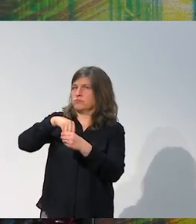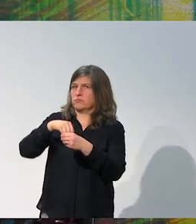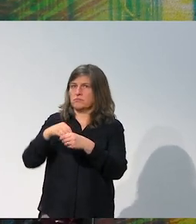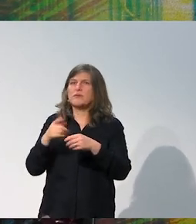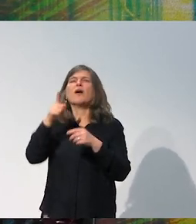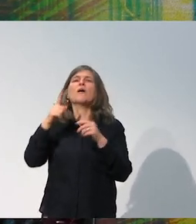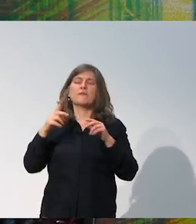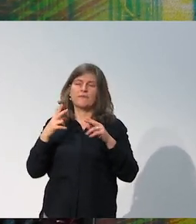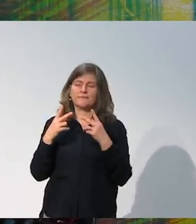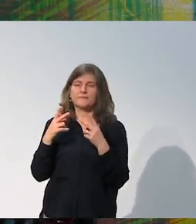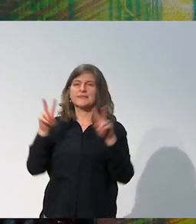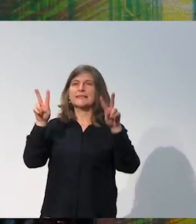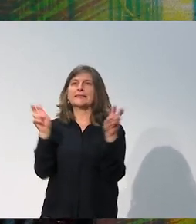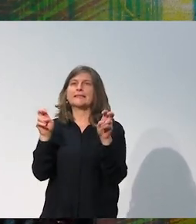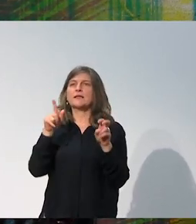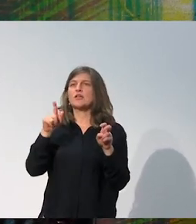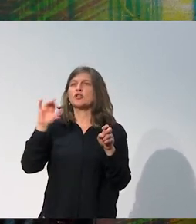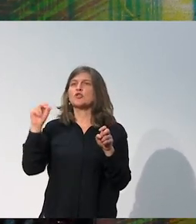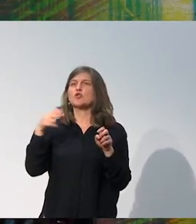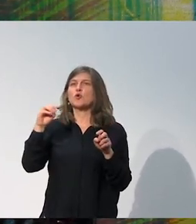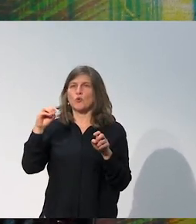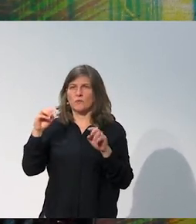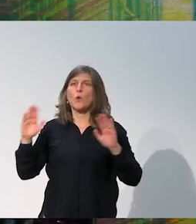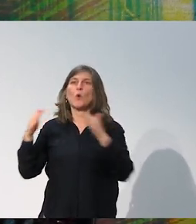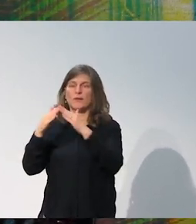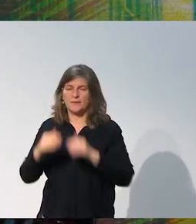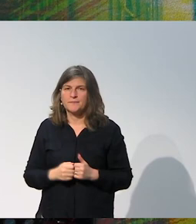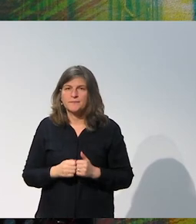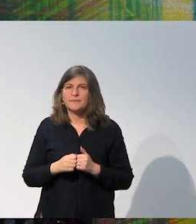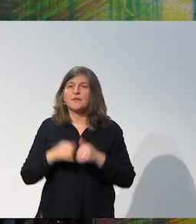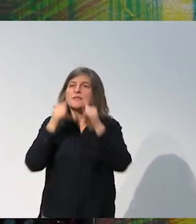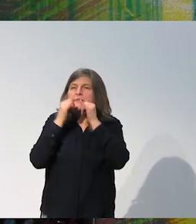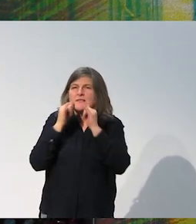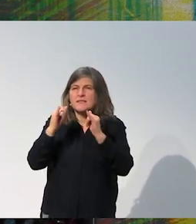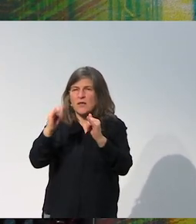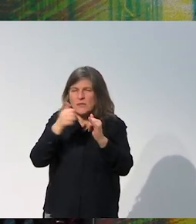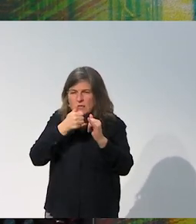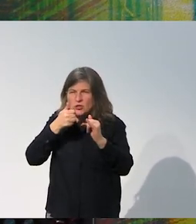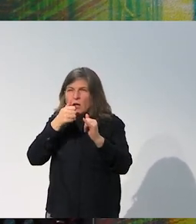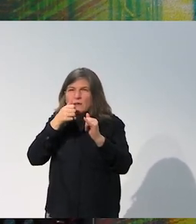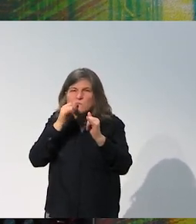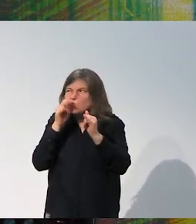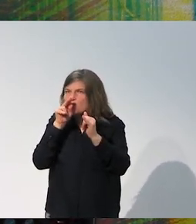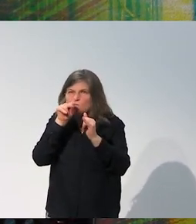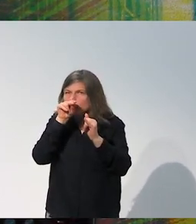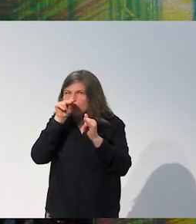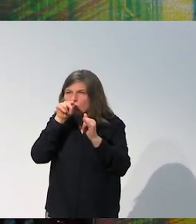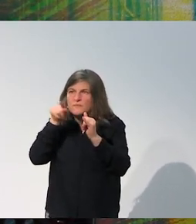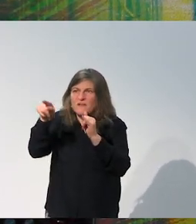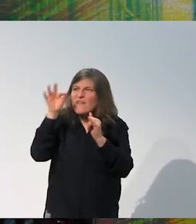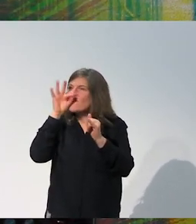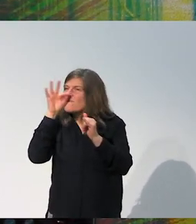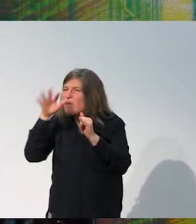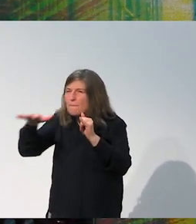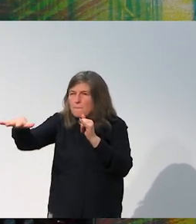Colline. Le sanglier solitaire hume vers les fermes. Il connaît l'heure